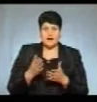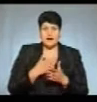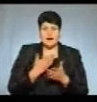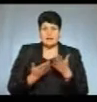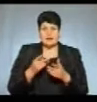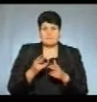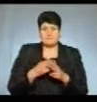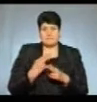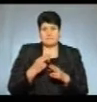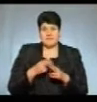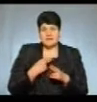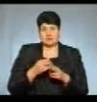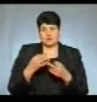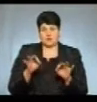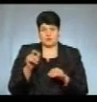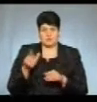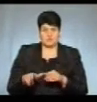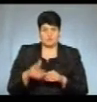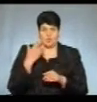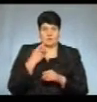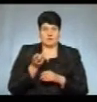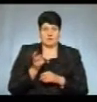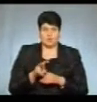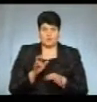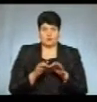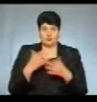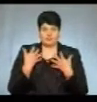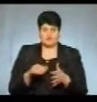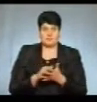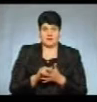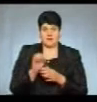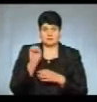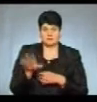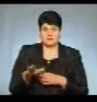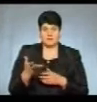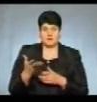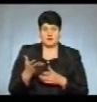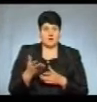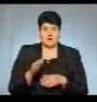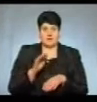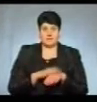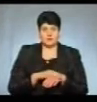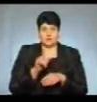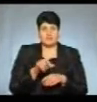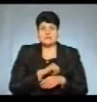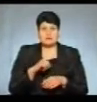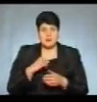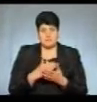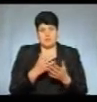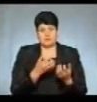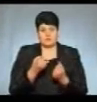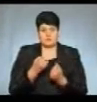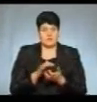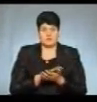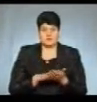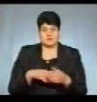самої людини. Тобто, коли людина приходила до суду, вже матеріали справи знаходилися в довідках, хоча фактично сама людина мала би її отримувати, і вона такої